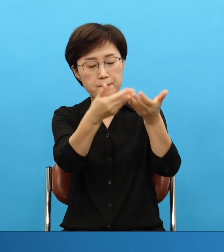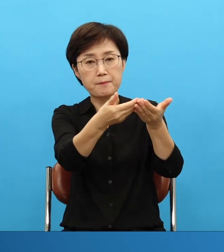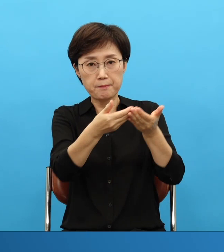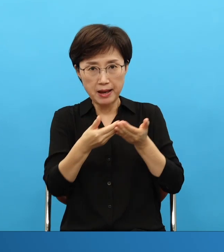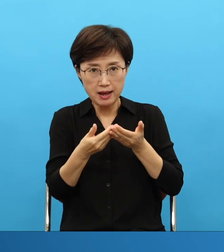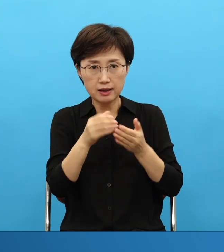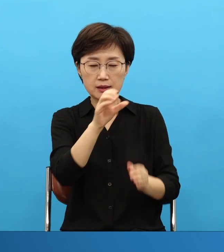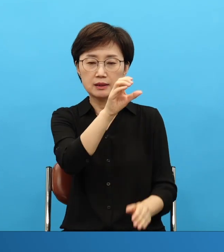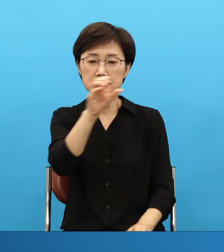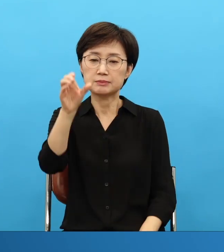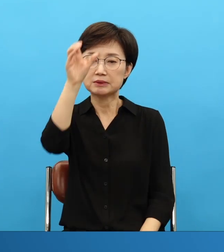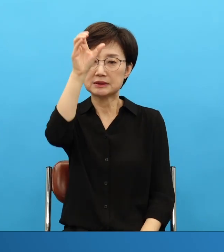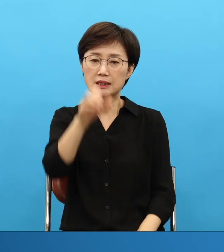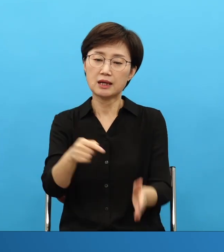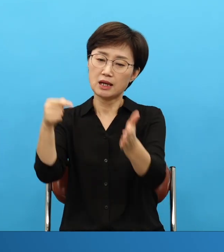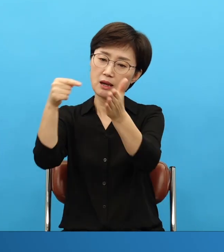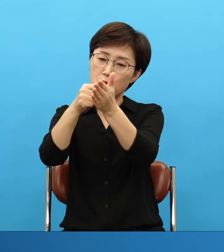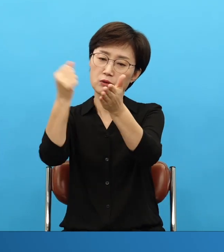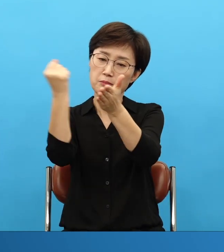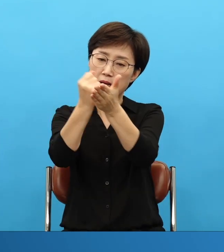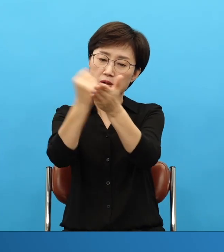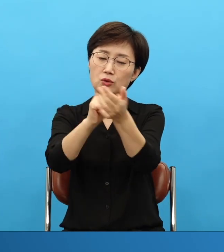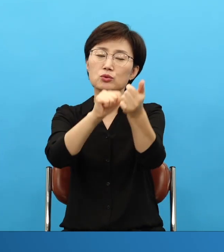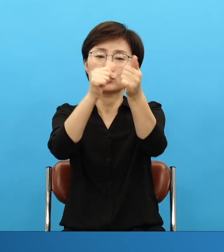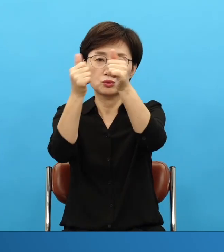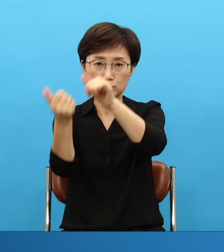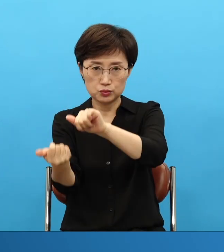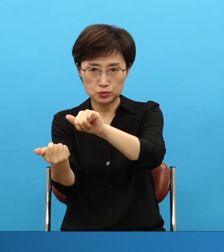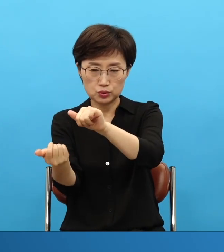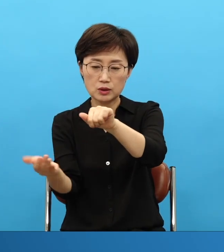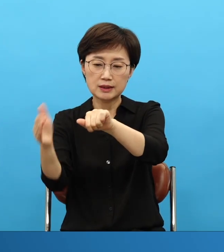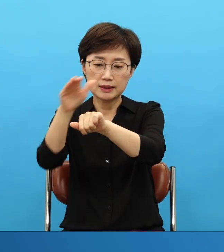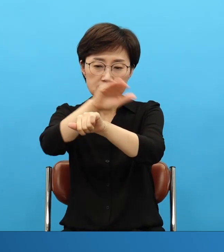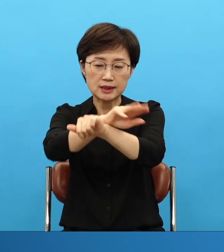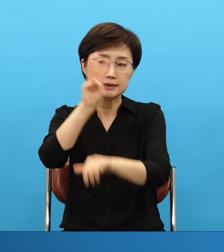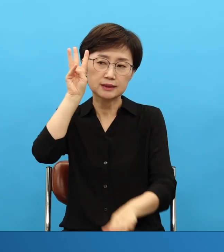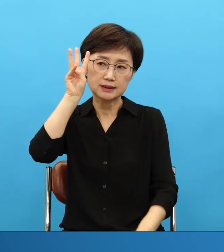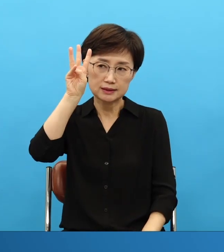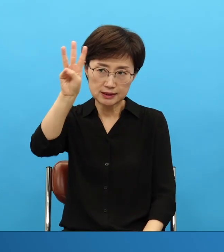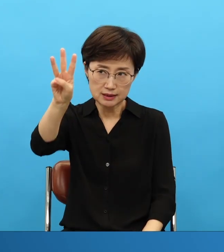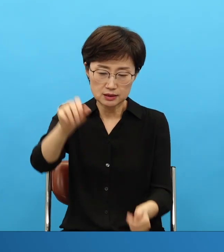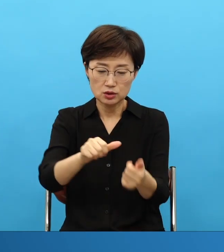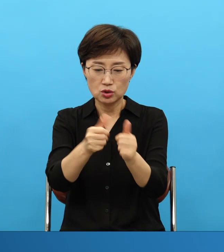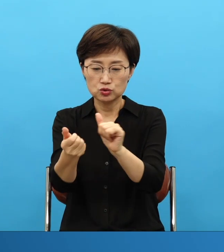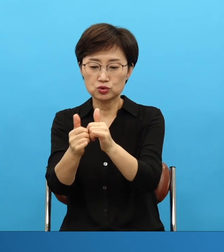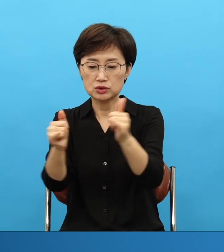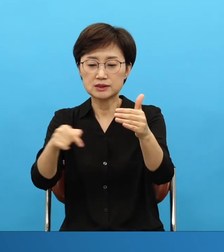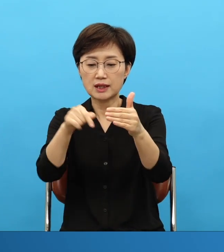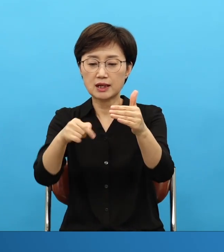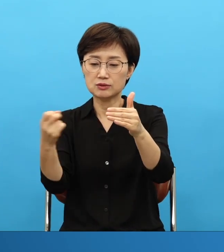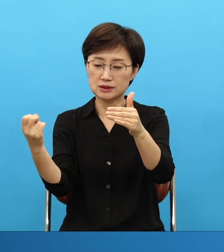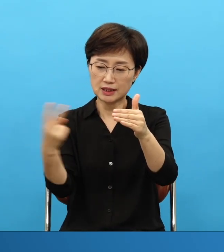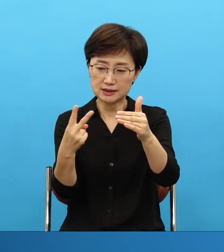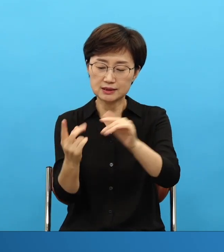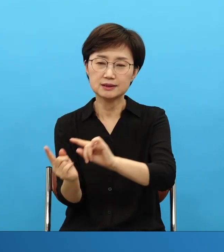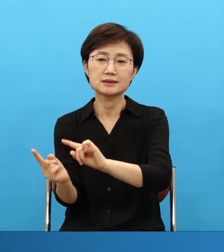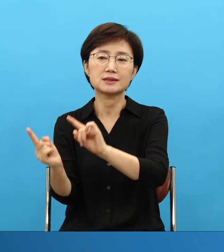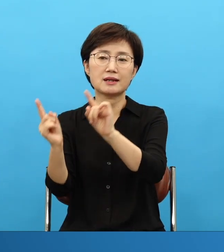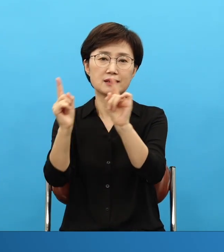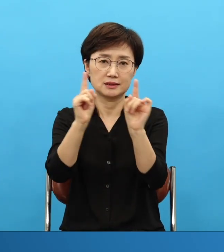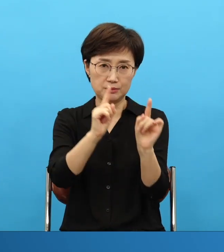본디오 빌라도에게 고난을 받으사 십자가에 못 박혀 죽으시고 장사한 지 사흘 만에 죽은